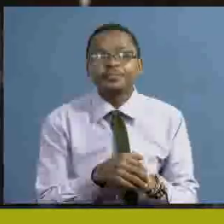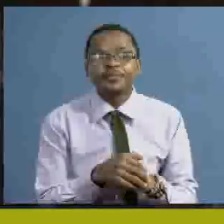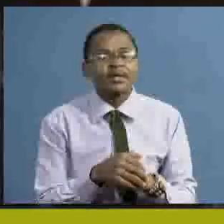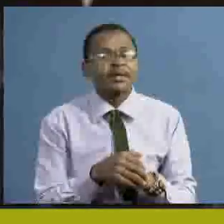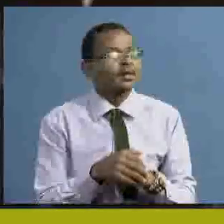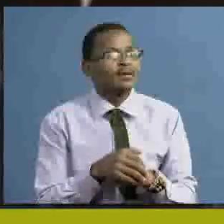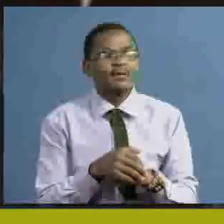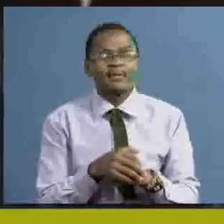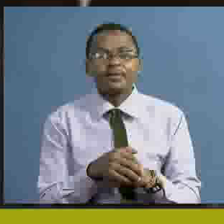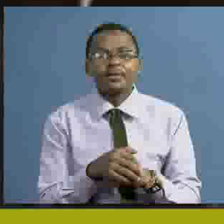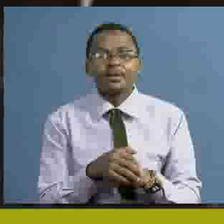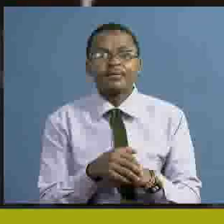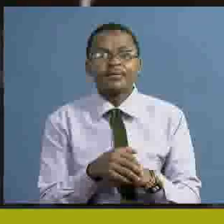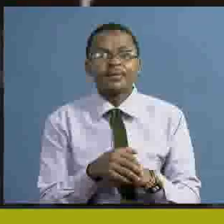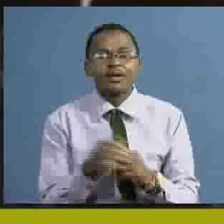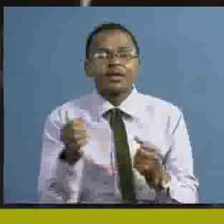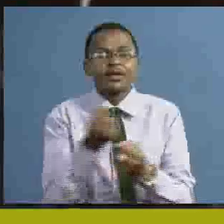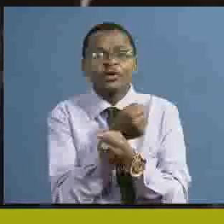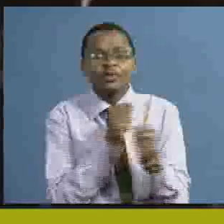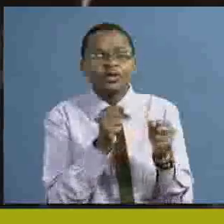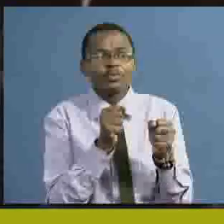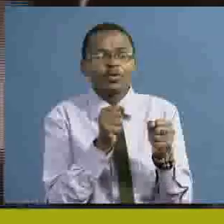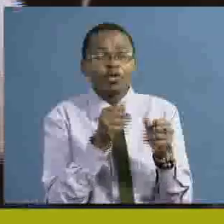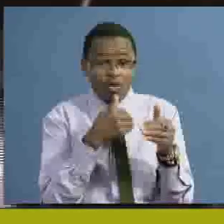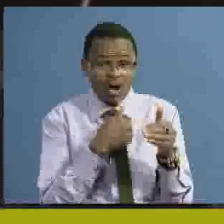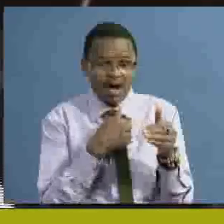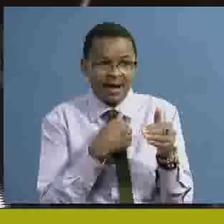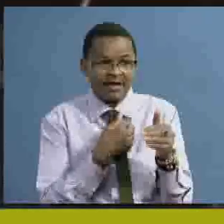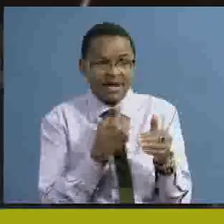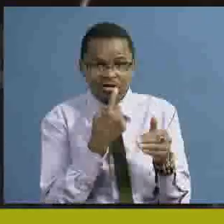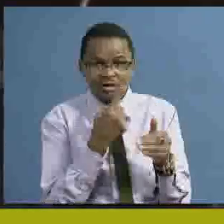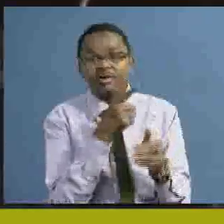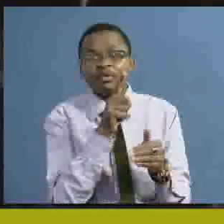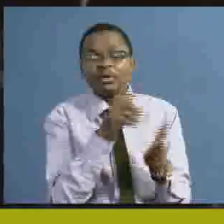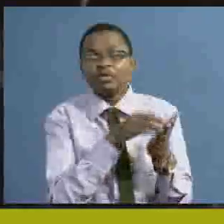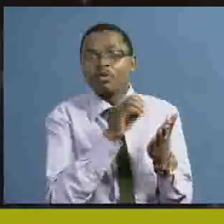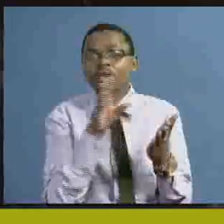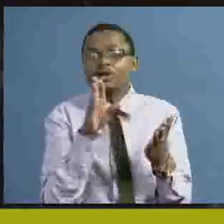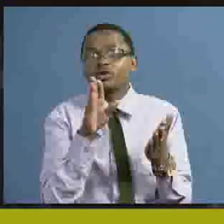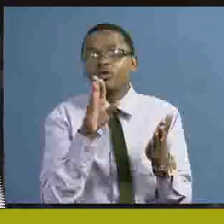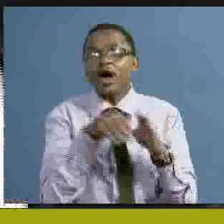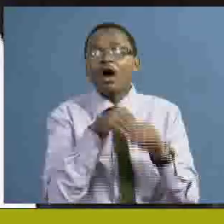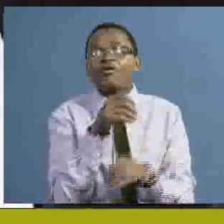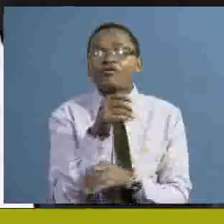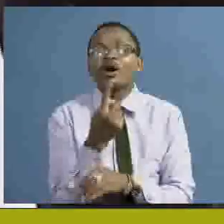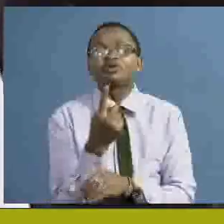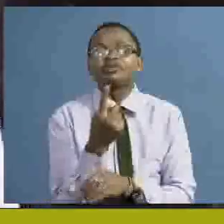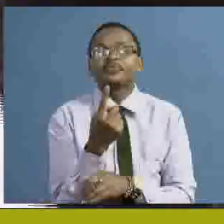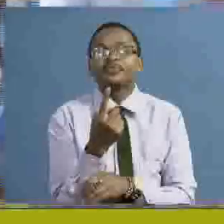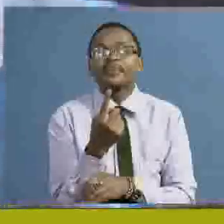Hawezi kufanya uchaguzi yao wenyewe, na tunasema wao watoke nje kwanza.